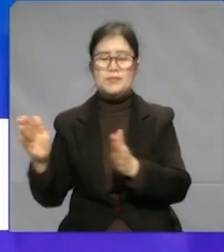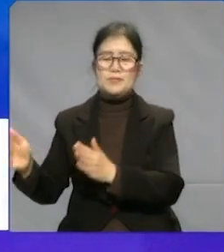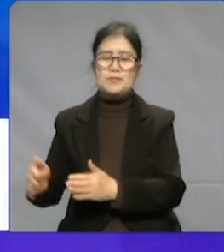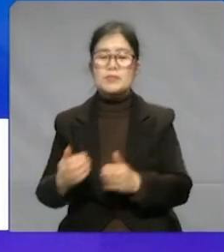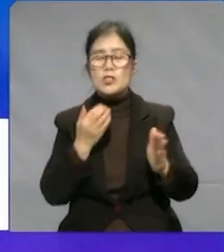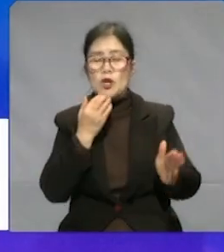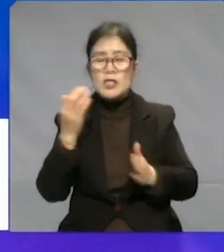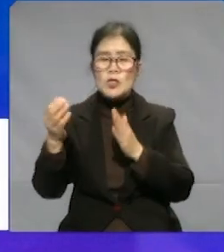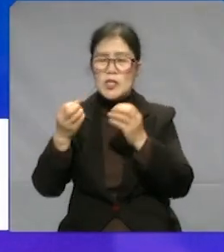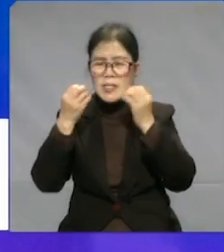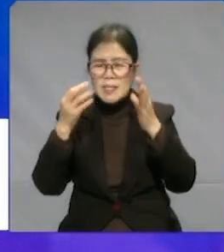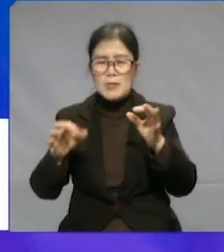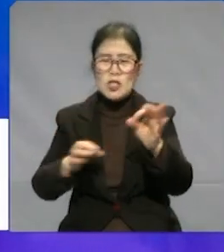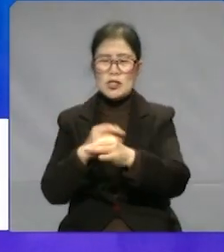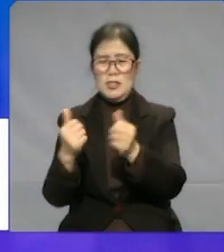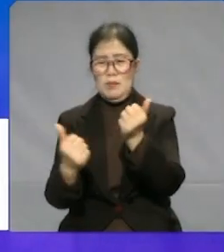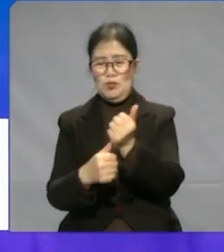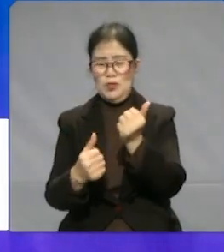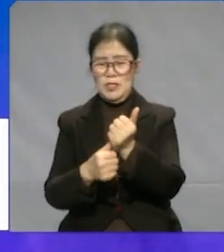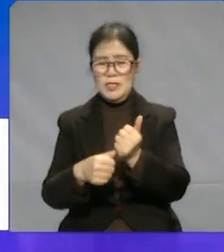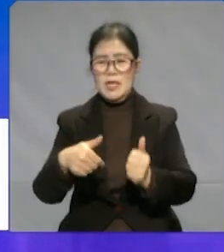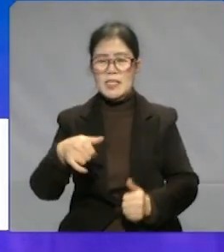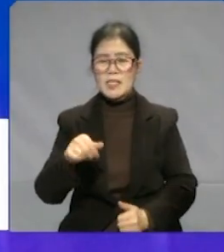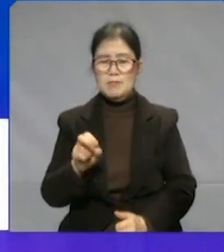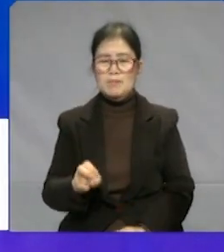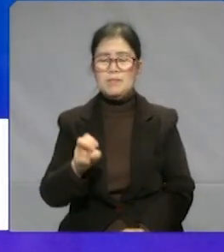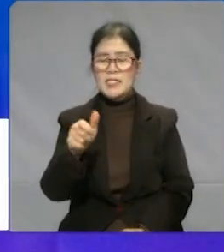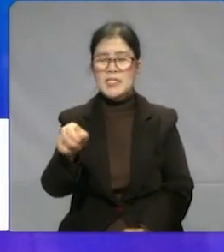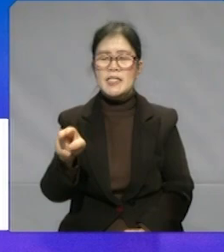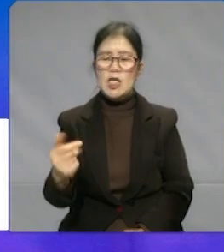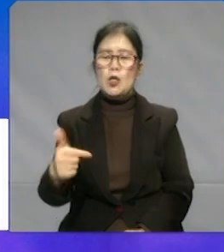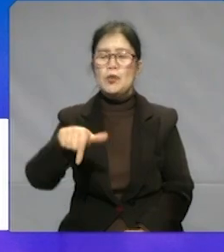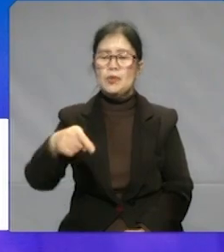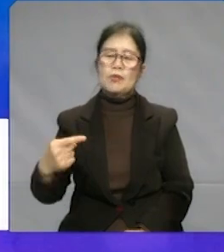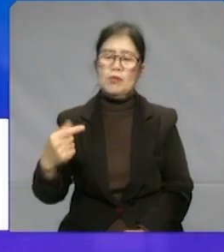경기도는 신임 경제 부지사의 김영곤 기획